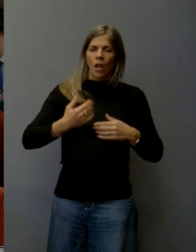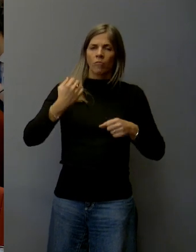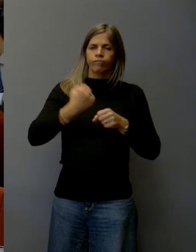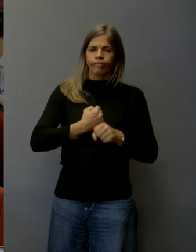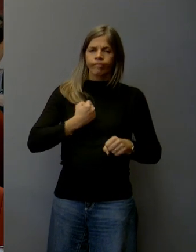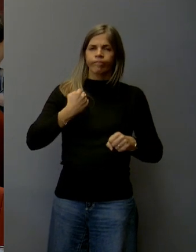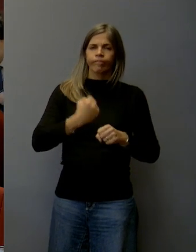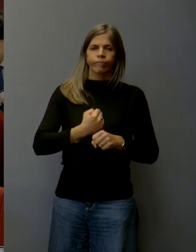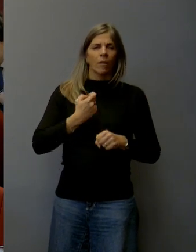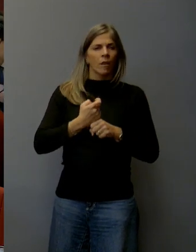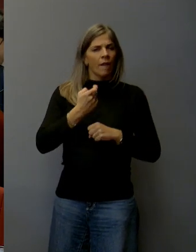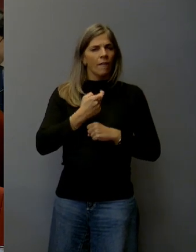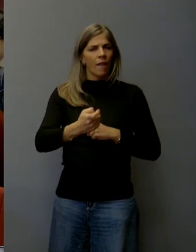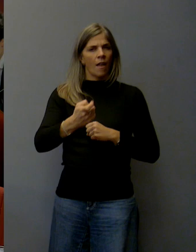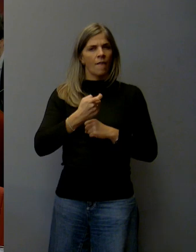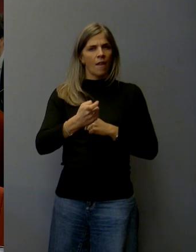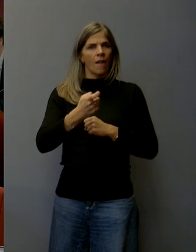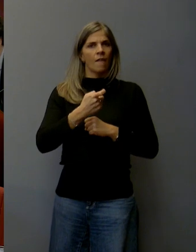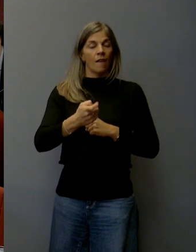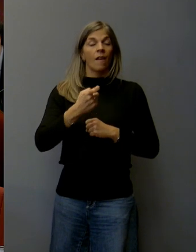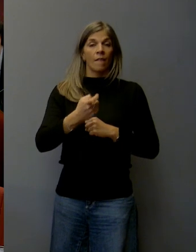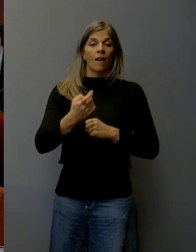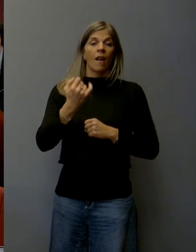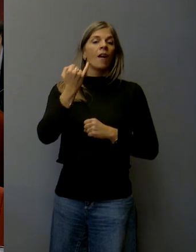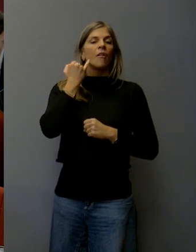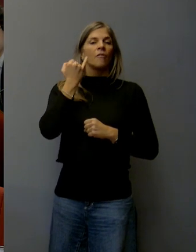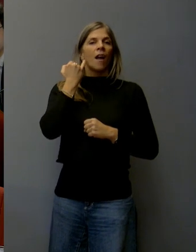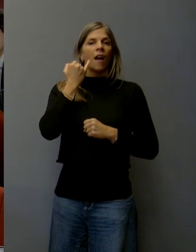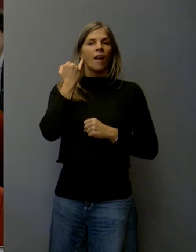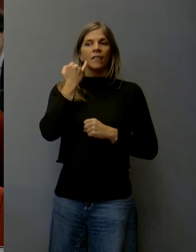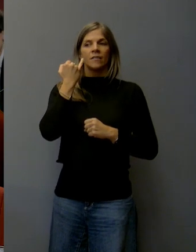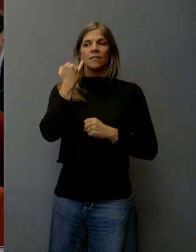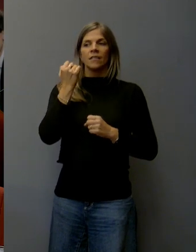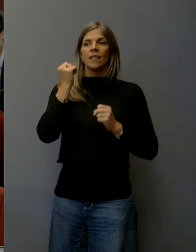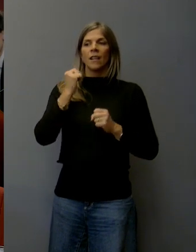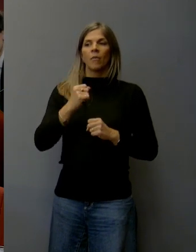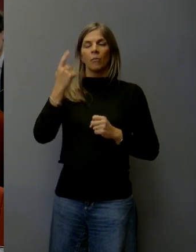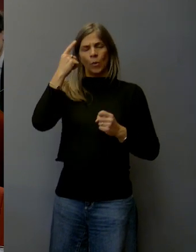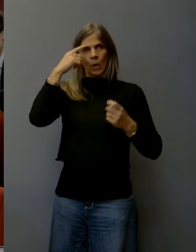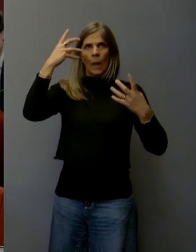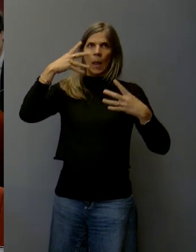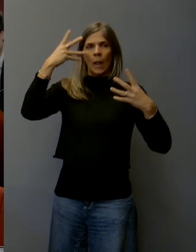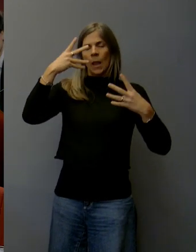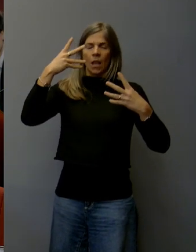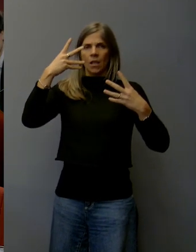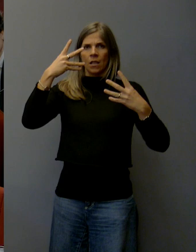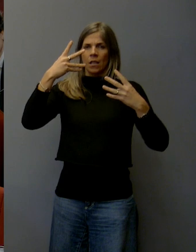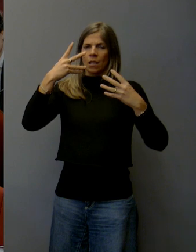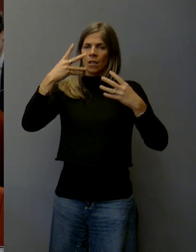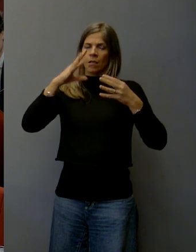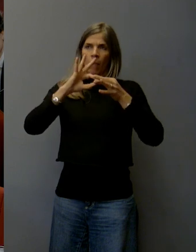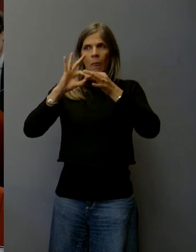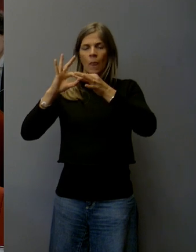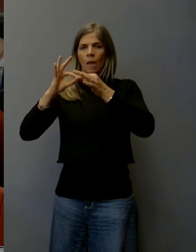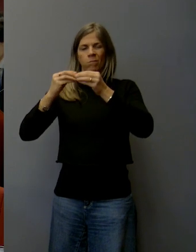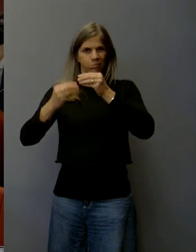Si è anche si perde un po' di vista la lucidità ma non sto dicendo a lei ma in generale di quelli che sono gli obiettivi l'obiettivo credo